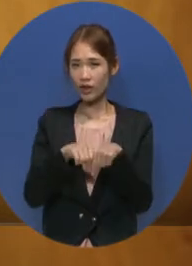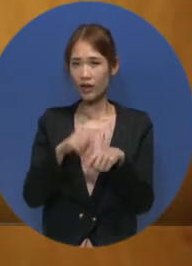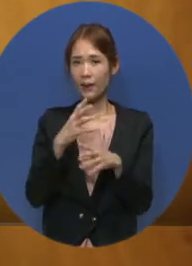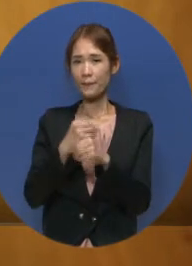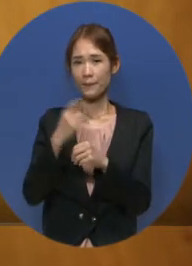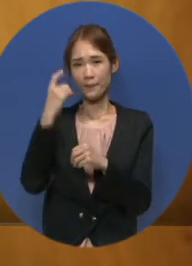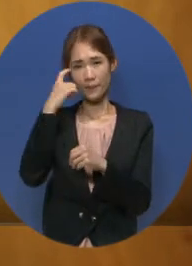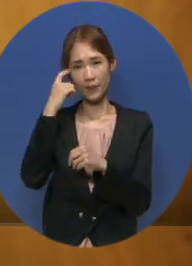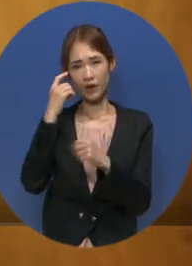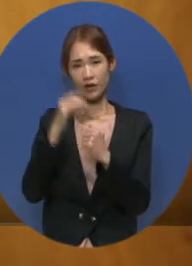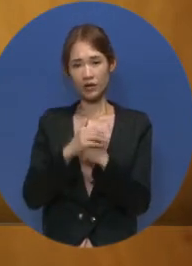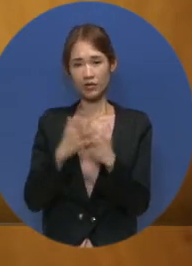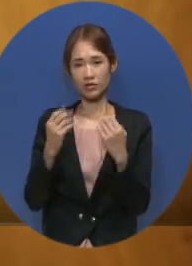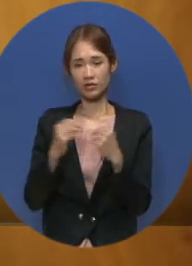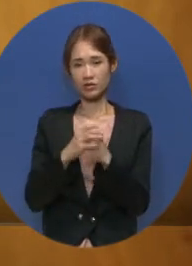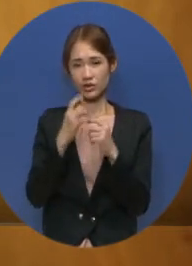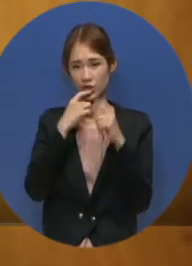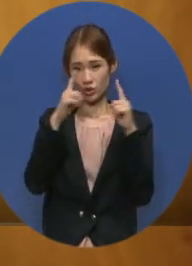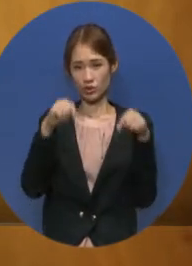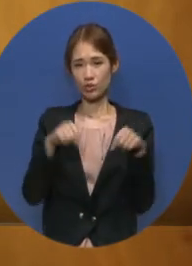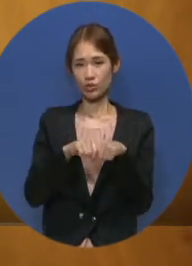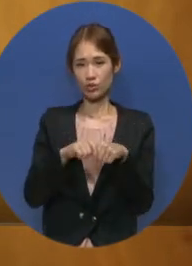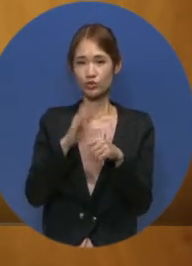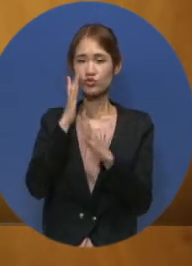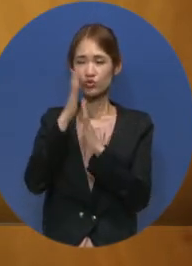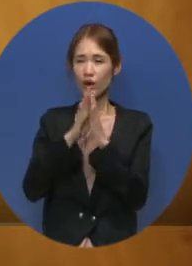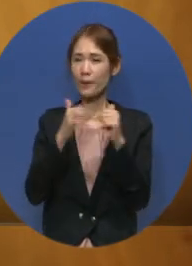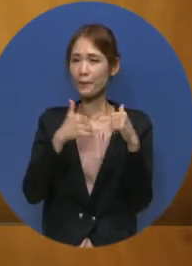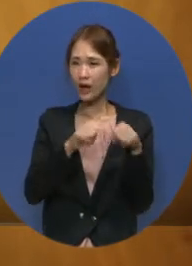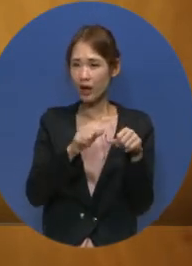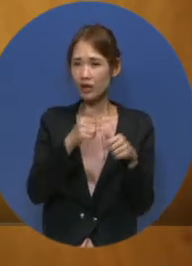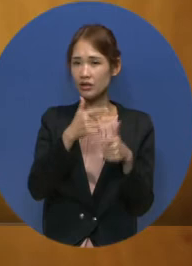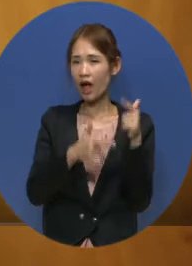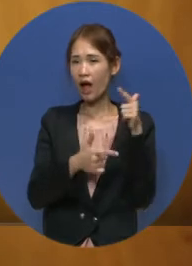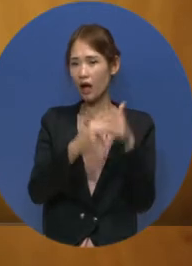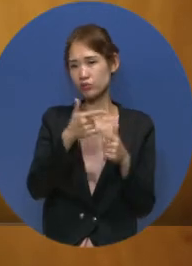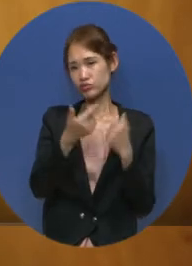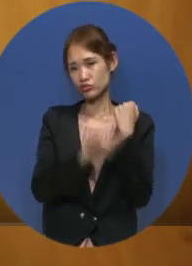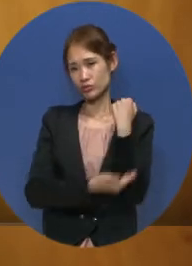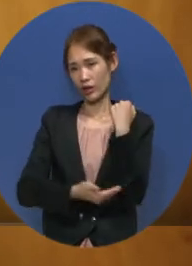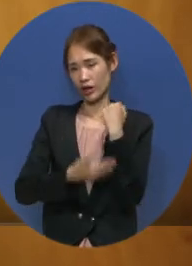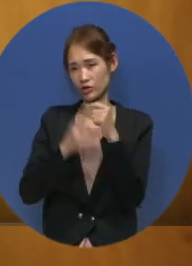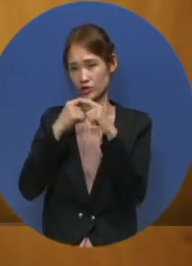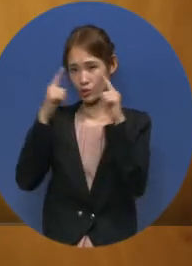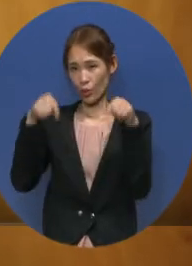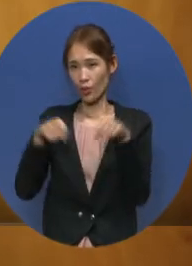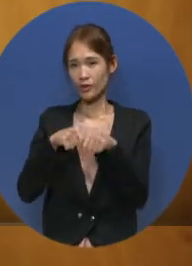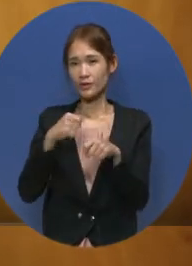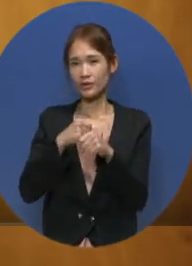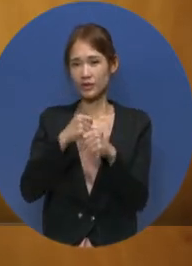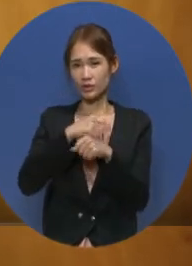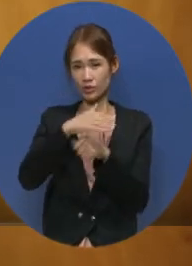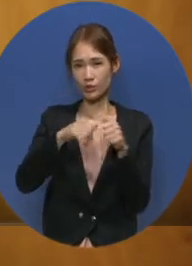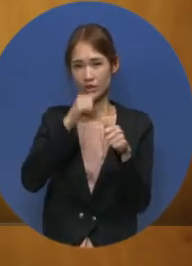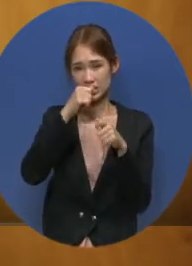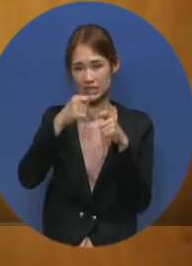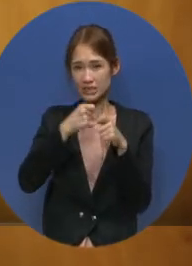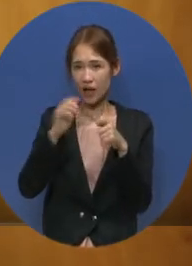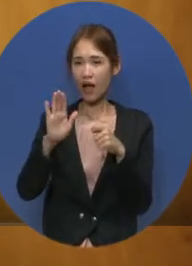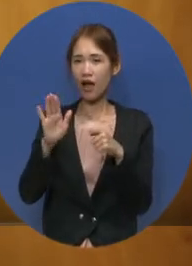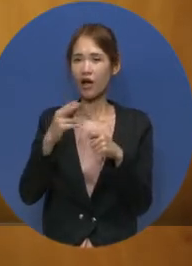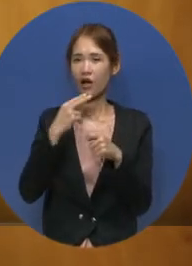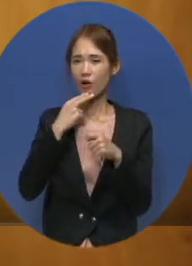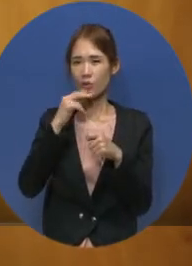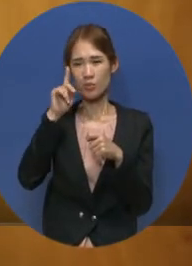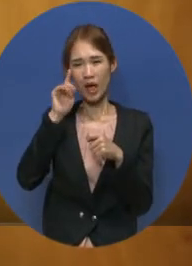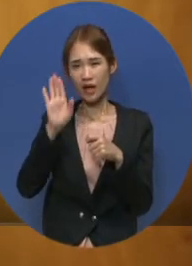있는데요. 종이 자체도 사실은 그 숲을 파괴하는 나무를 베어서 종이를 만들기 때문에 환경 친화적이라고 할 수는 없습니다.